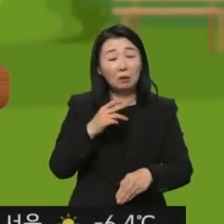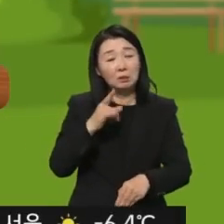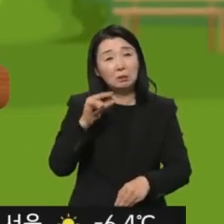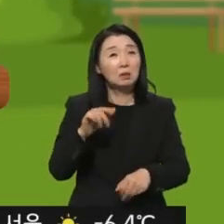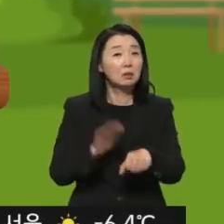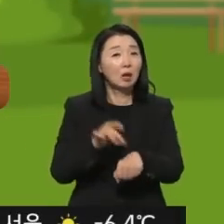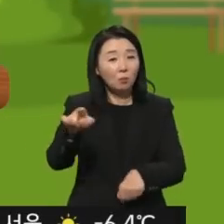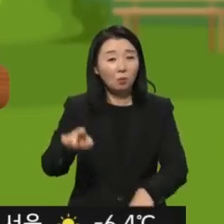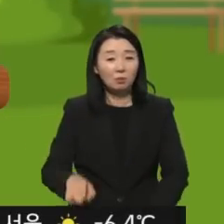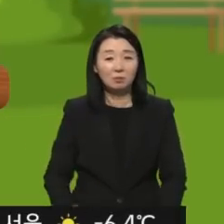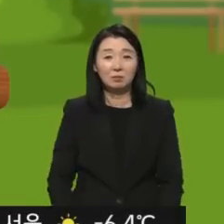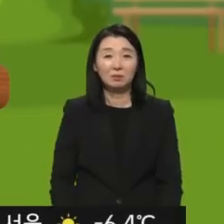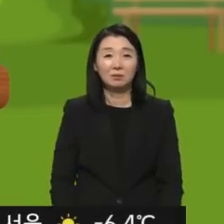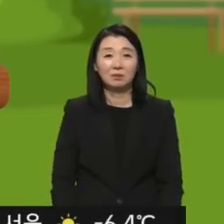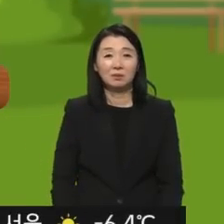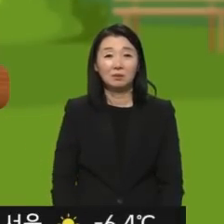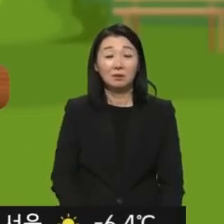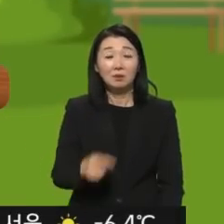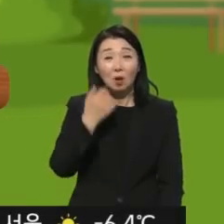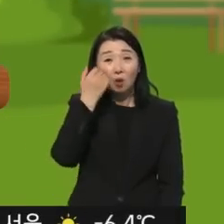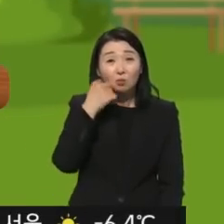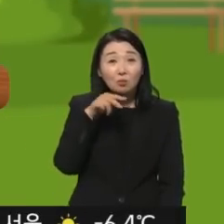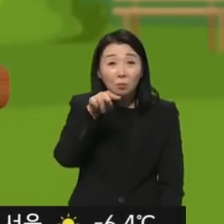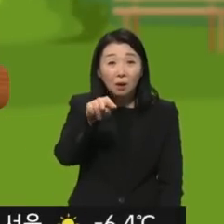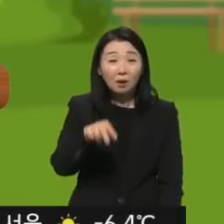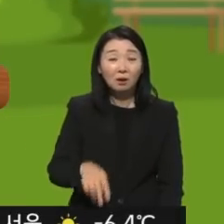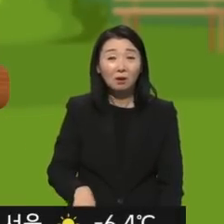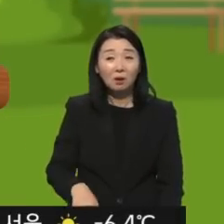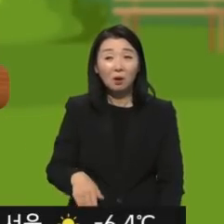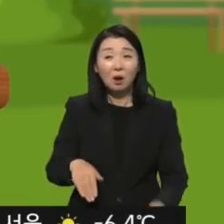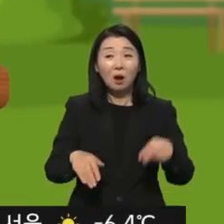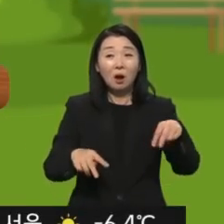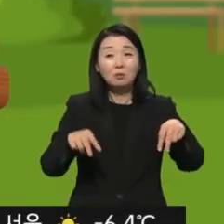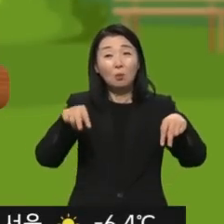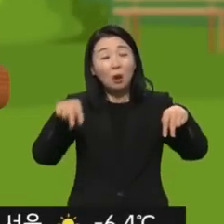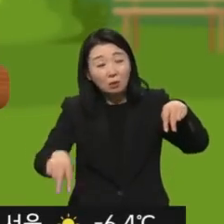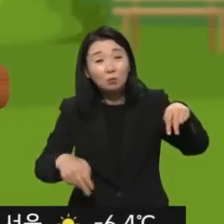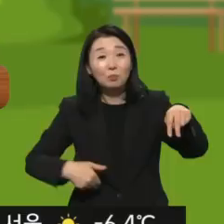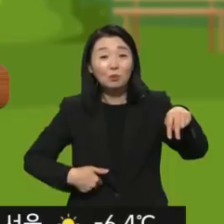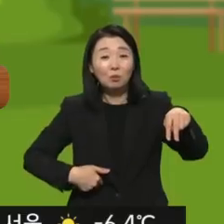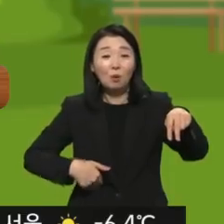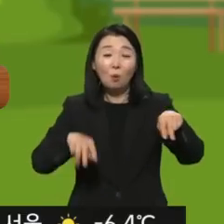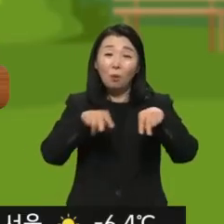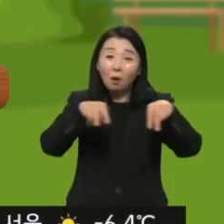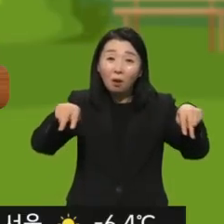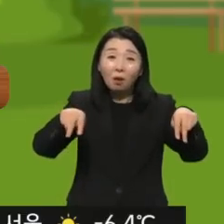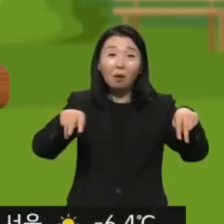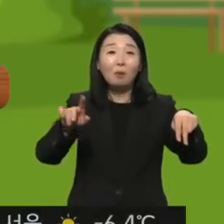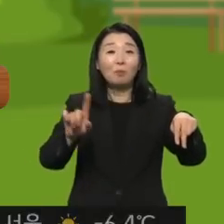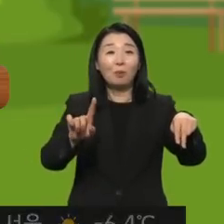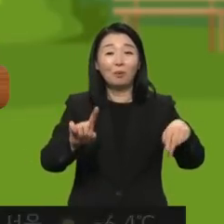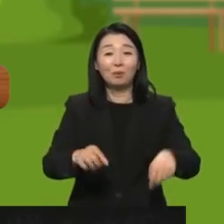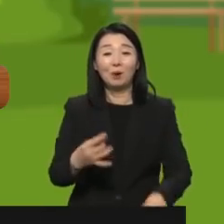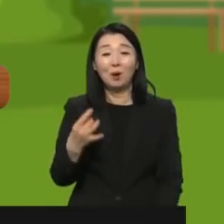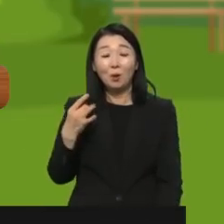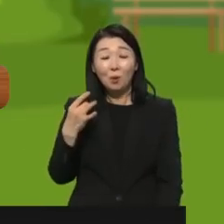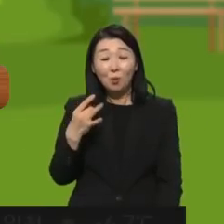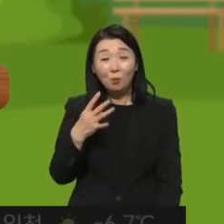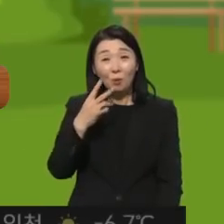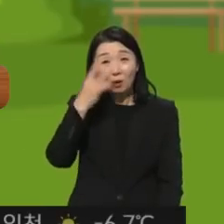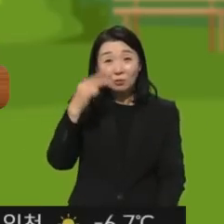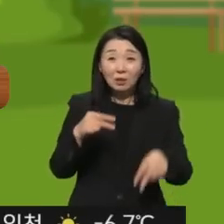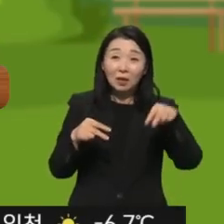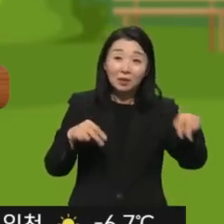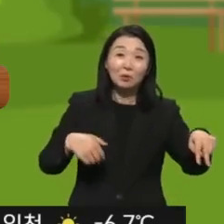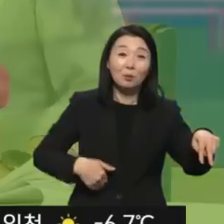CC, 지금 네. 화면 나가고 있는데요. 이게 지금 누가 봐도 한쪽으로 확 기울어져야 되는데 이게 좀 너무 좀 균형이 원래 있어가지고. 유실장 쪽으로